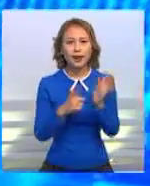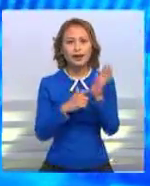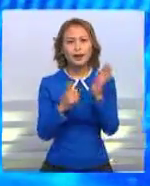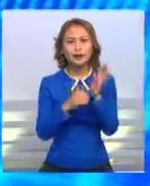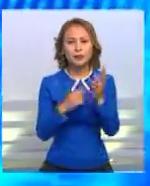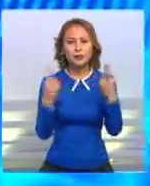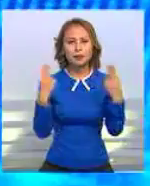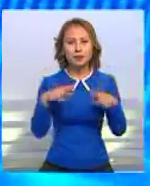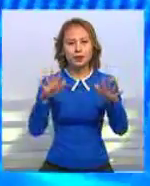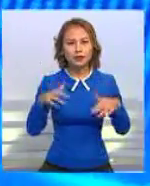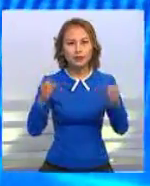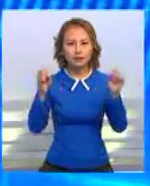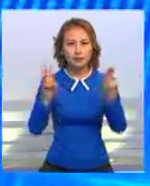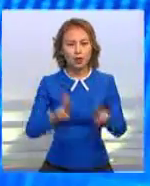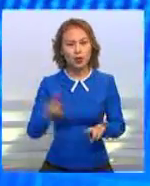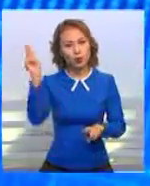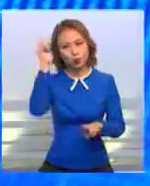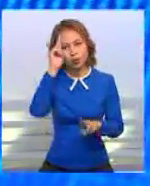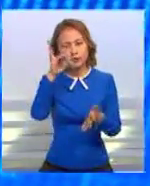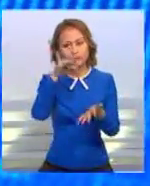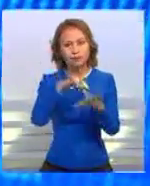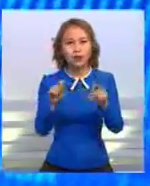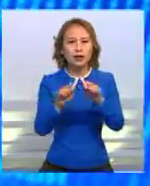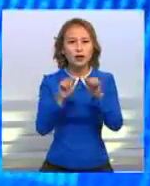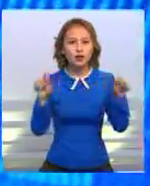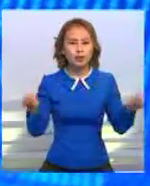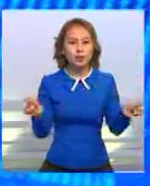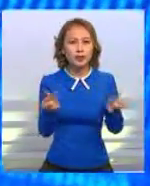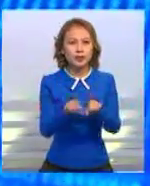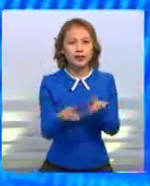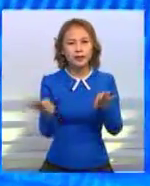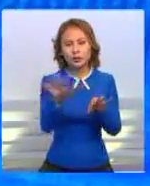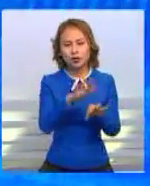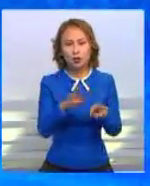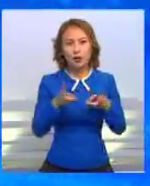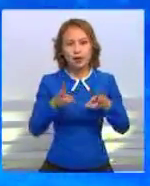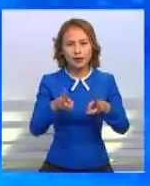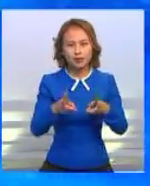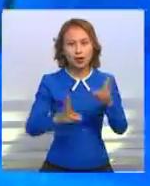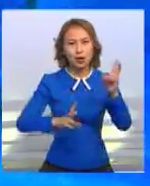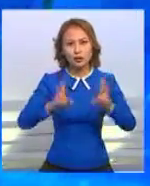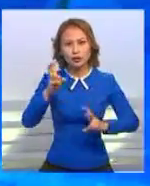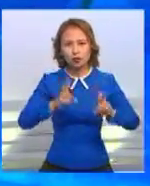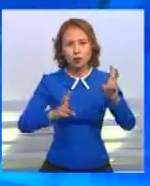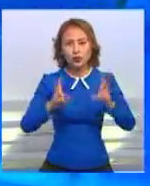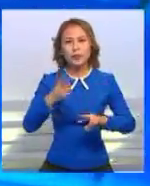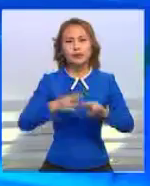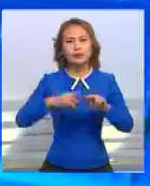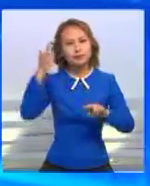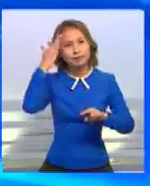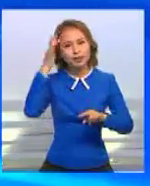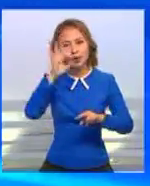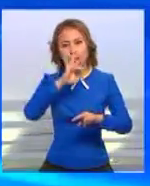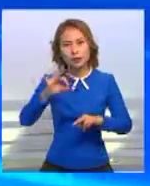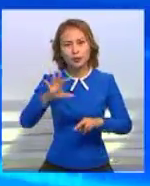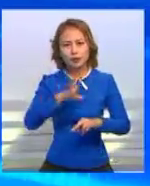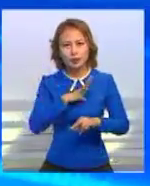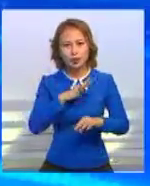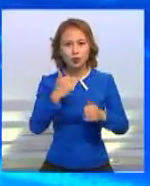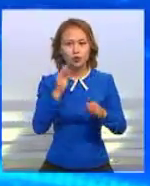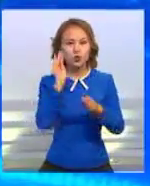Қарағандыда кеншілерге арналған алғашқы оқу орталығы ашылды. Мұнда аймақтағы көмір кәсіпорындарының кеншілері біліктіліктерін арттыратын